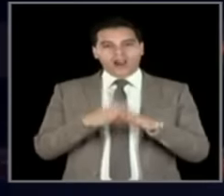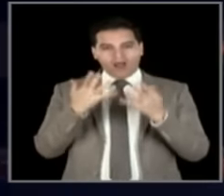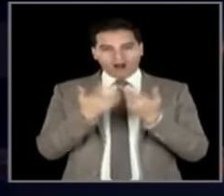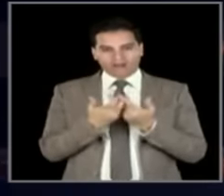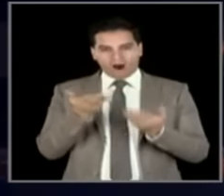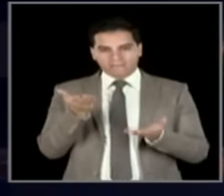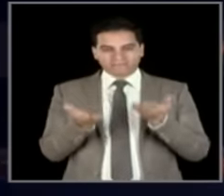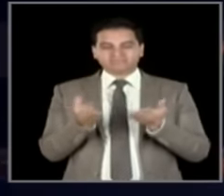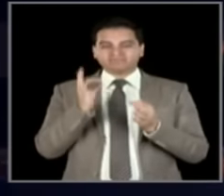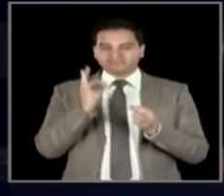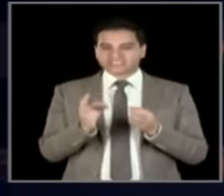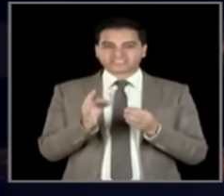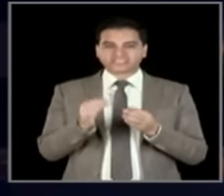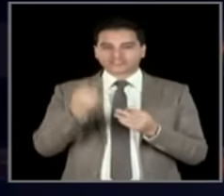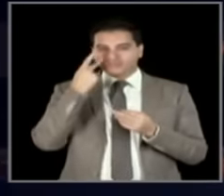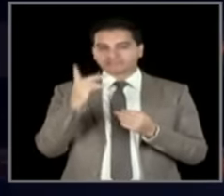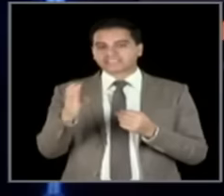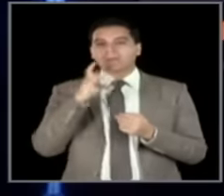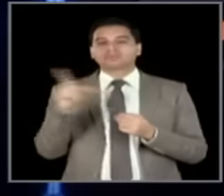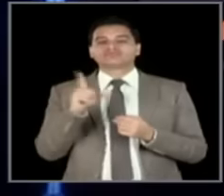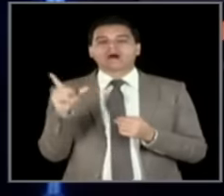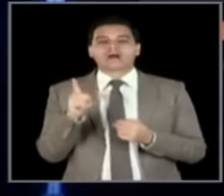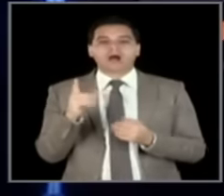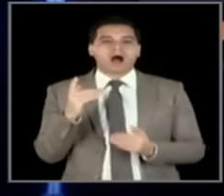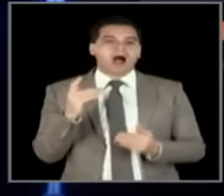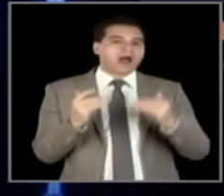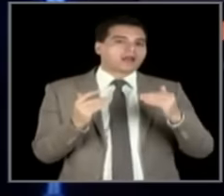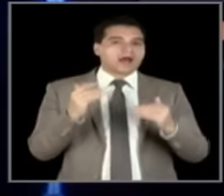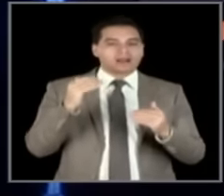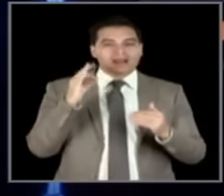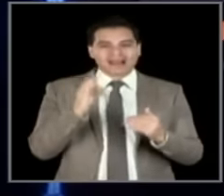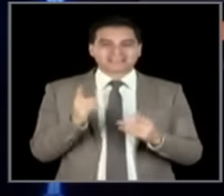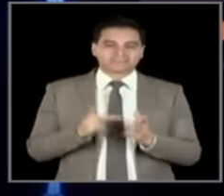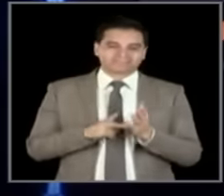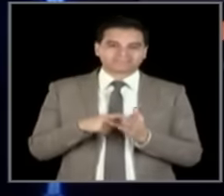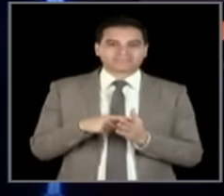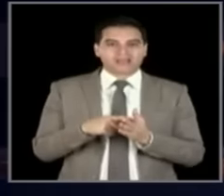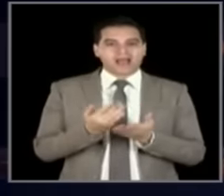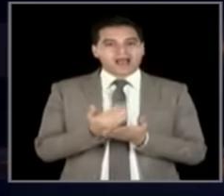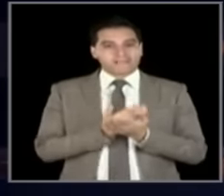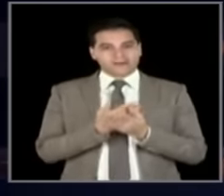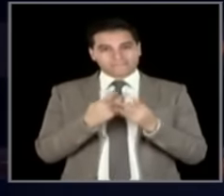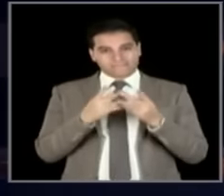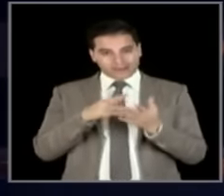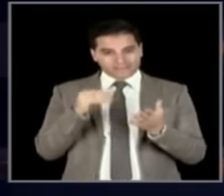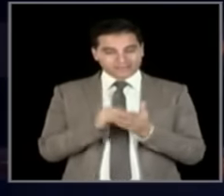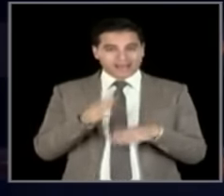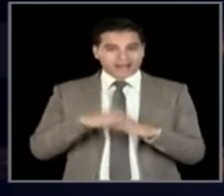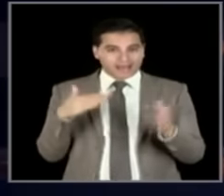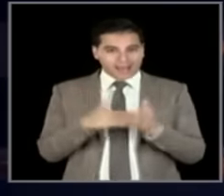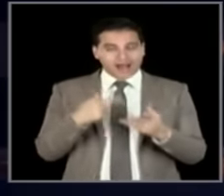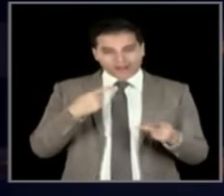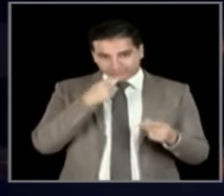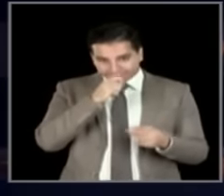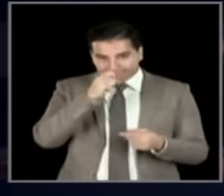النقاط بنرجع للإجابات الصحيحة، فكل نقطة بتفرق. قبل ما نبتدي آخر فقرة